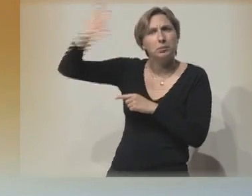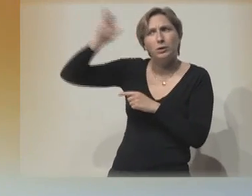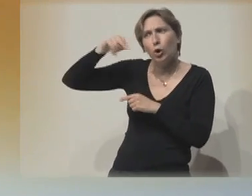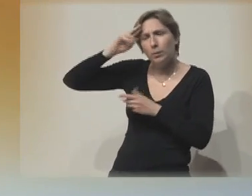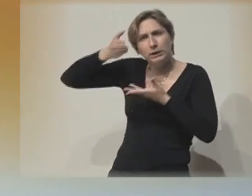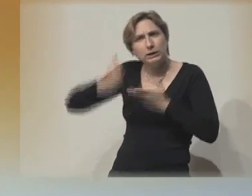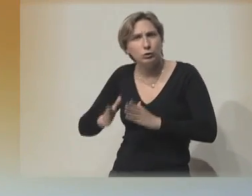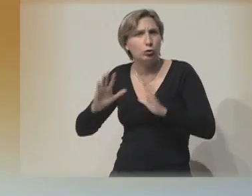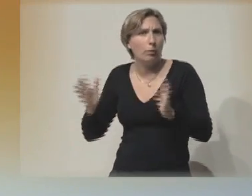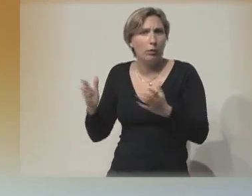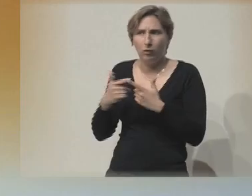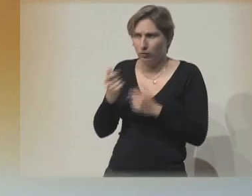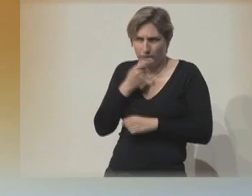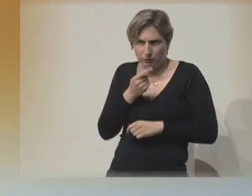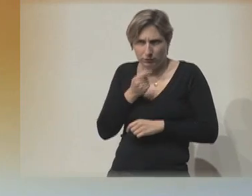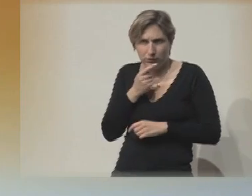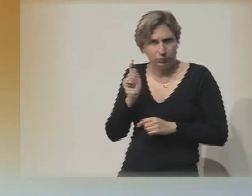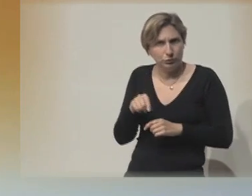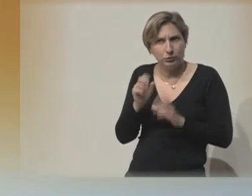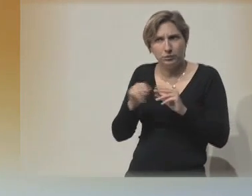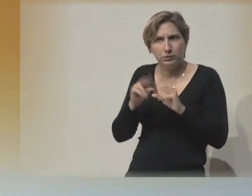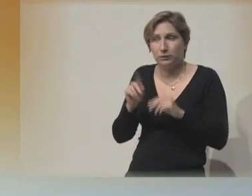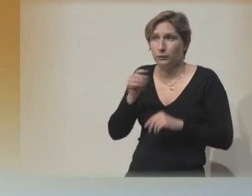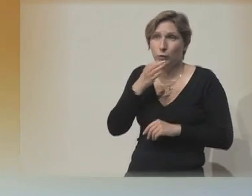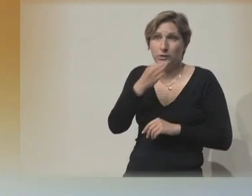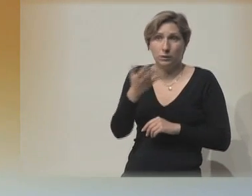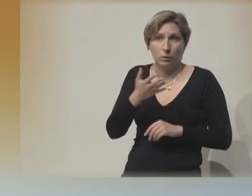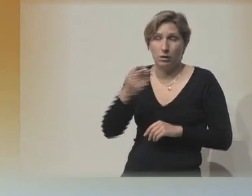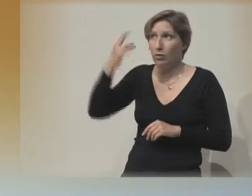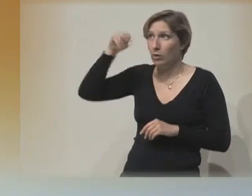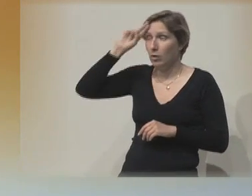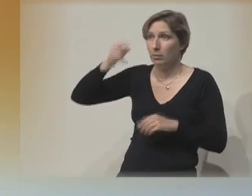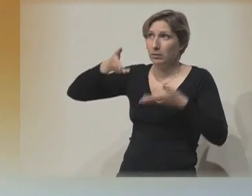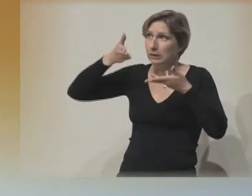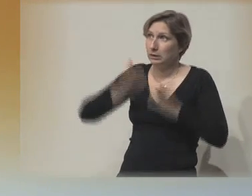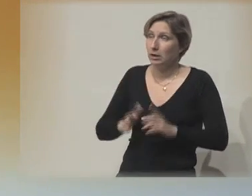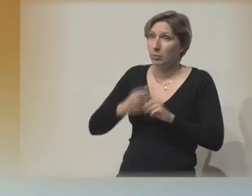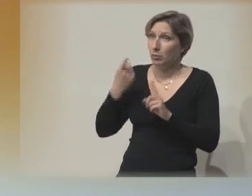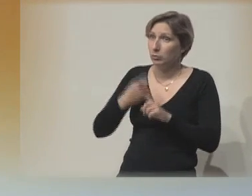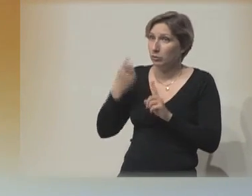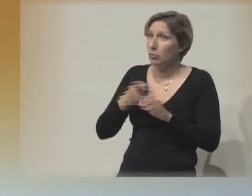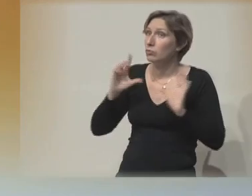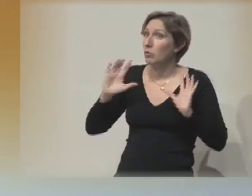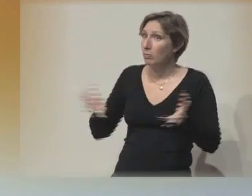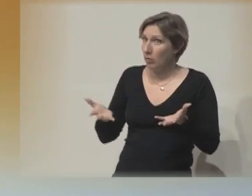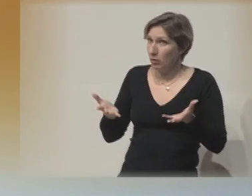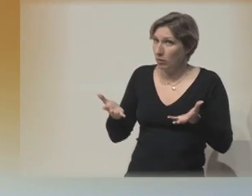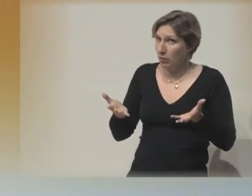européenne. Il suffit de dire simplement que toute décision européenne importante se prend par